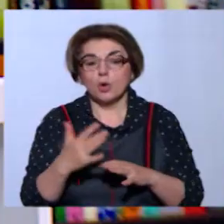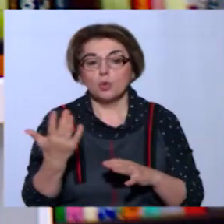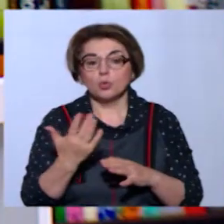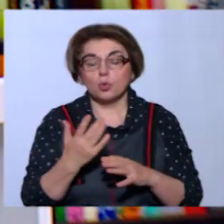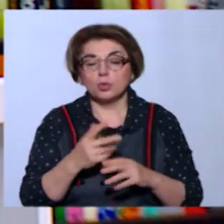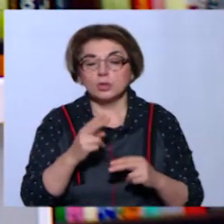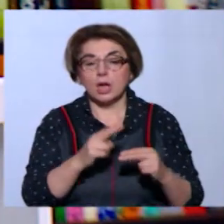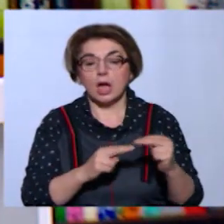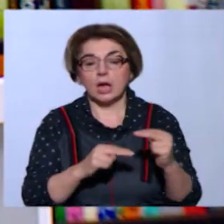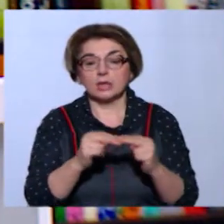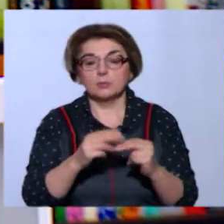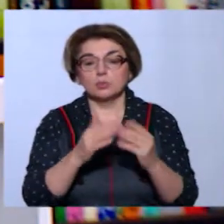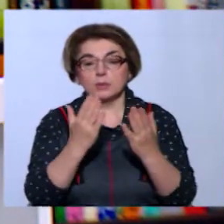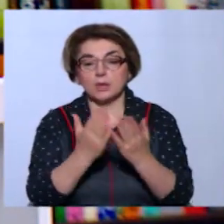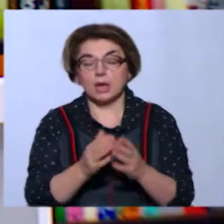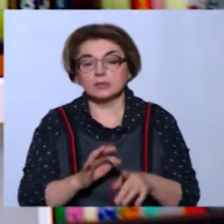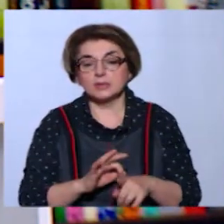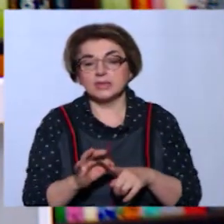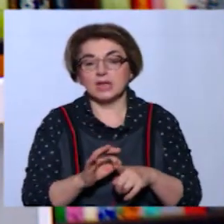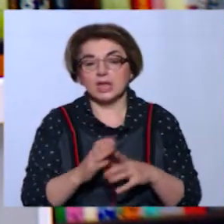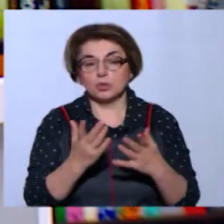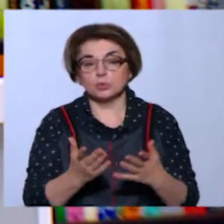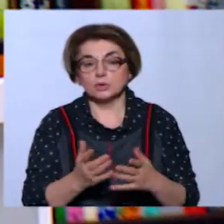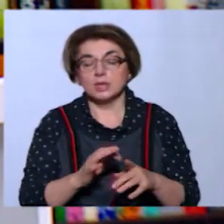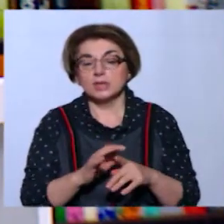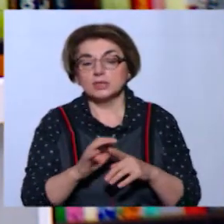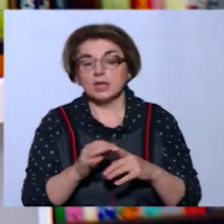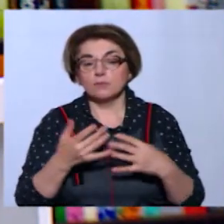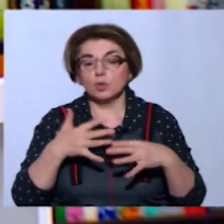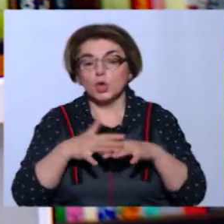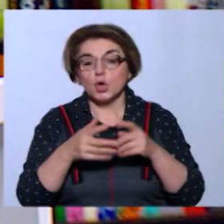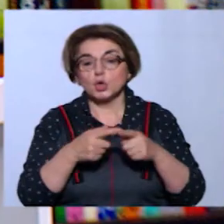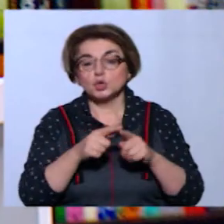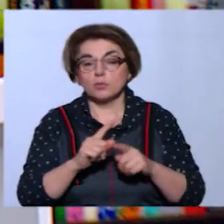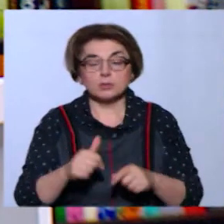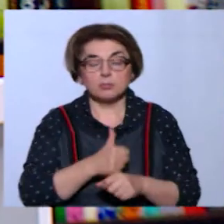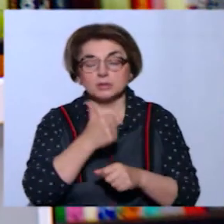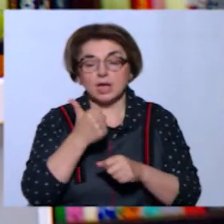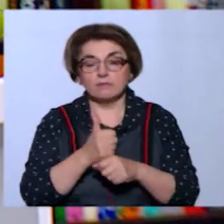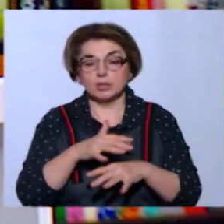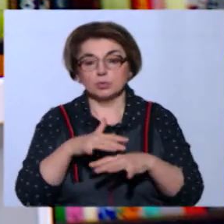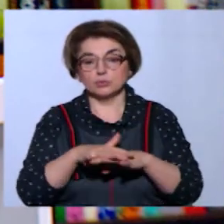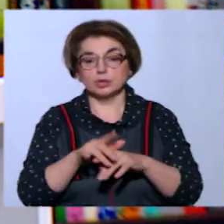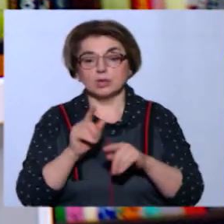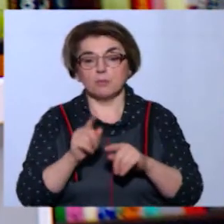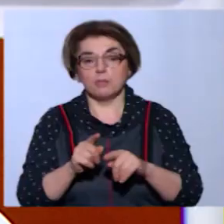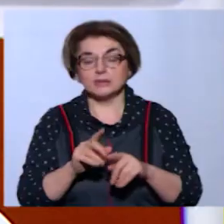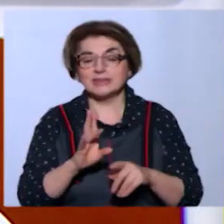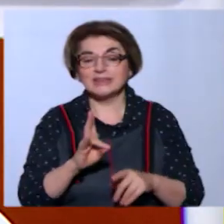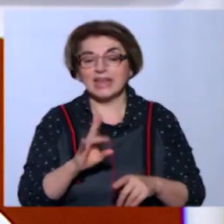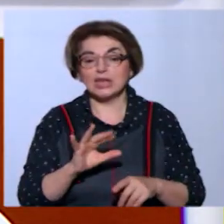როგორი აგებულება აქვს ნეირონს, რომელიც ნერვული ქსოვილის მთავარი უჯრედია. მაშ